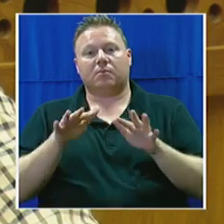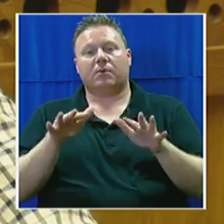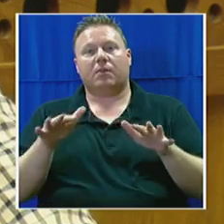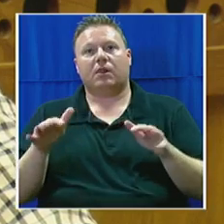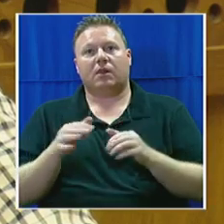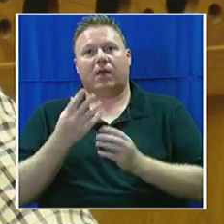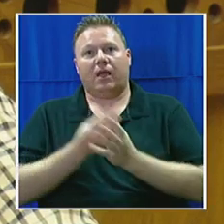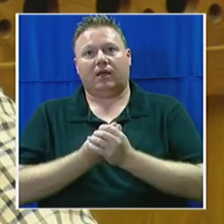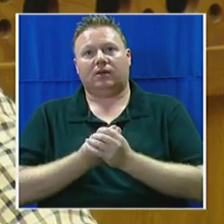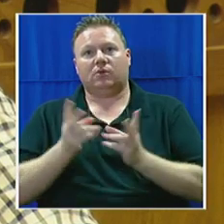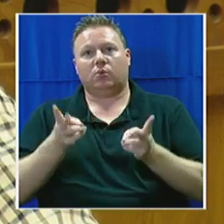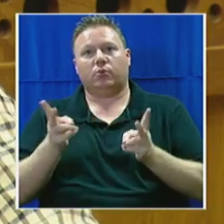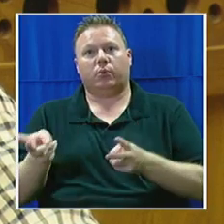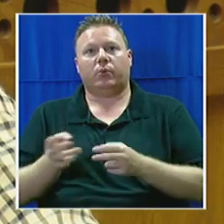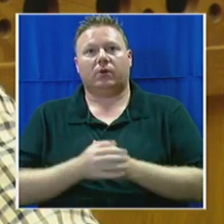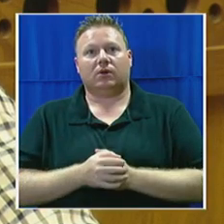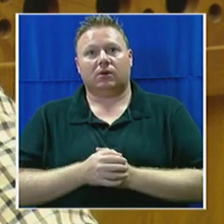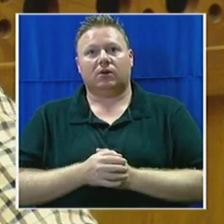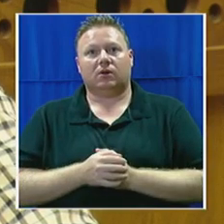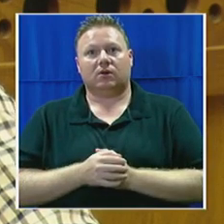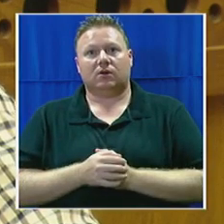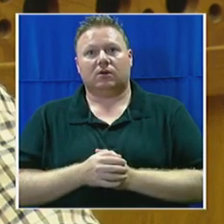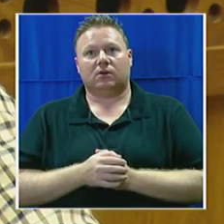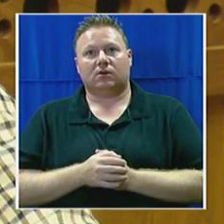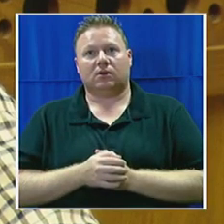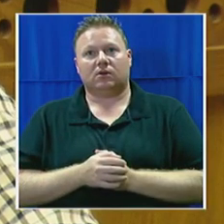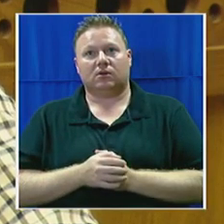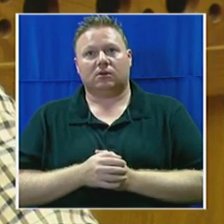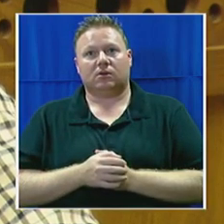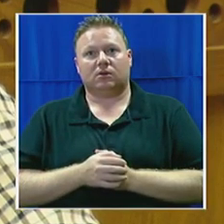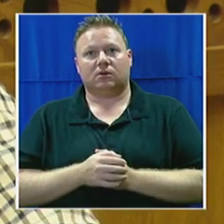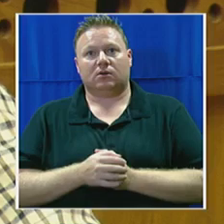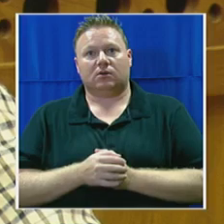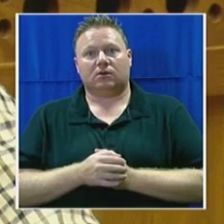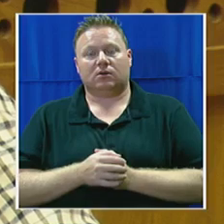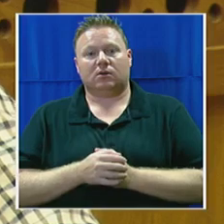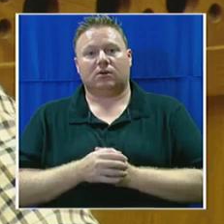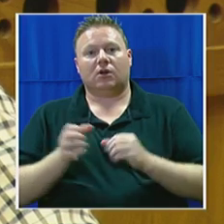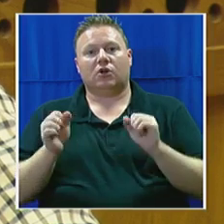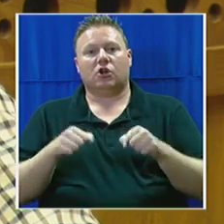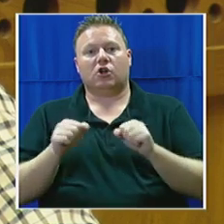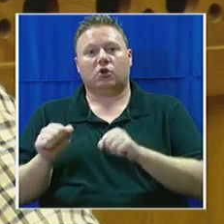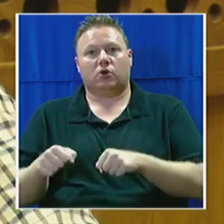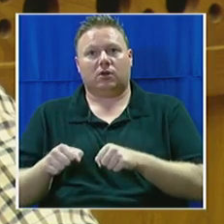ukuba lolo nalolo hlanga lubuswa ngendlela